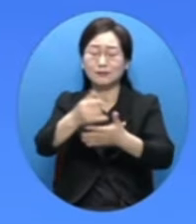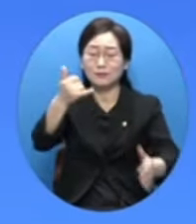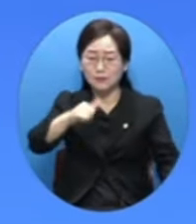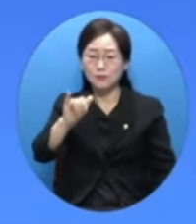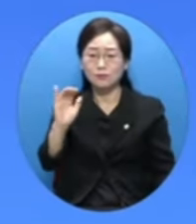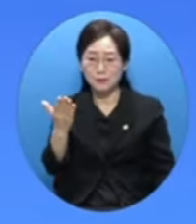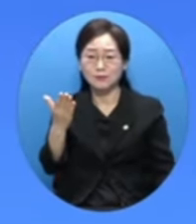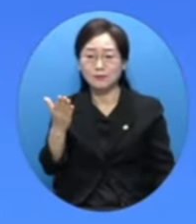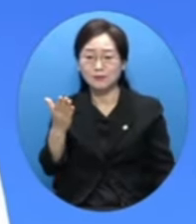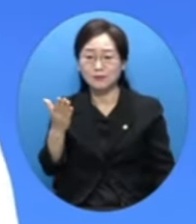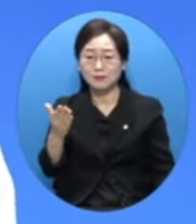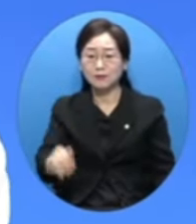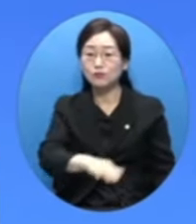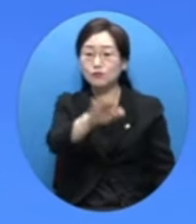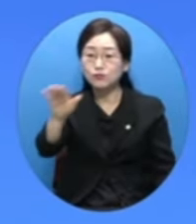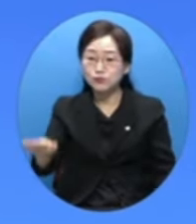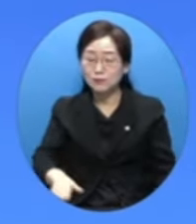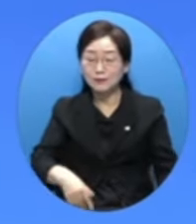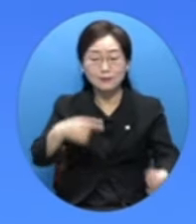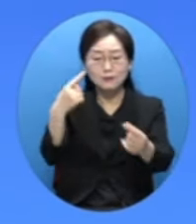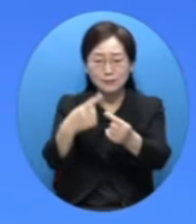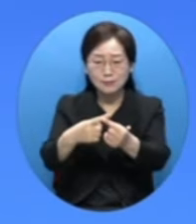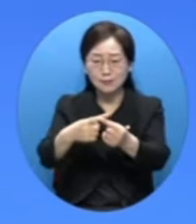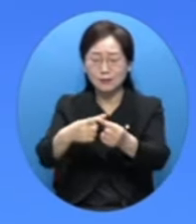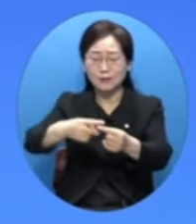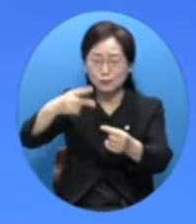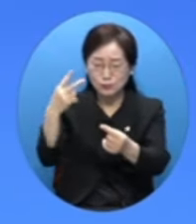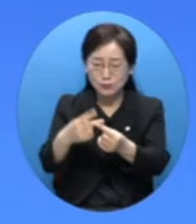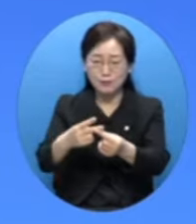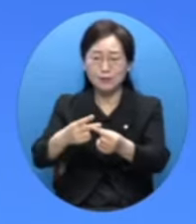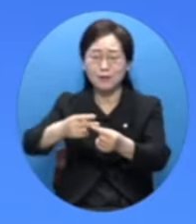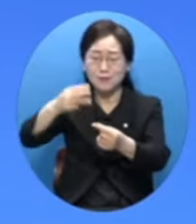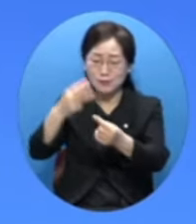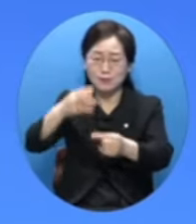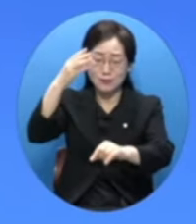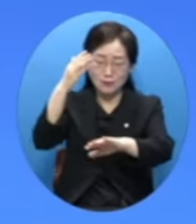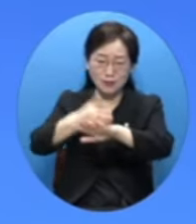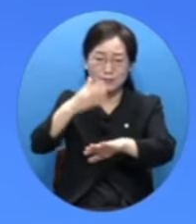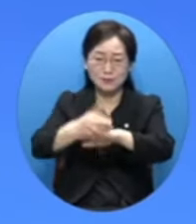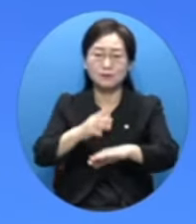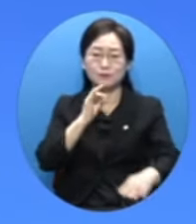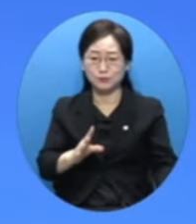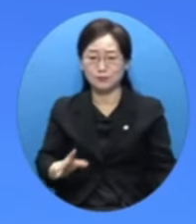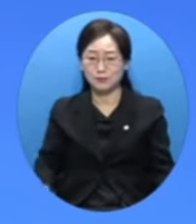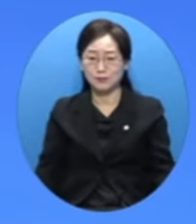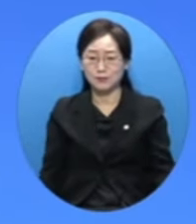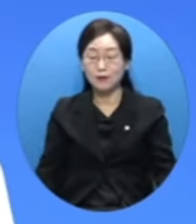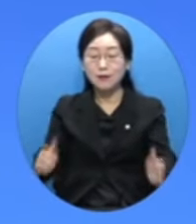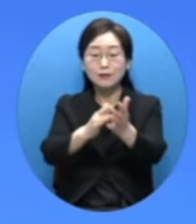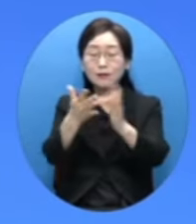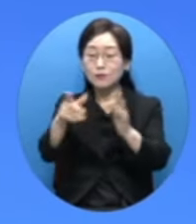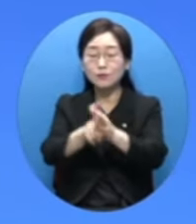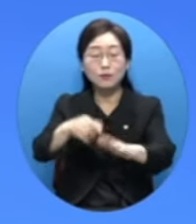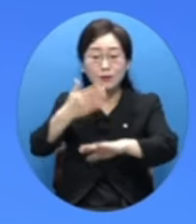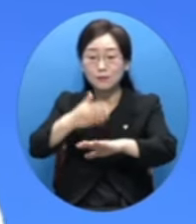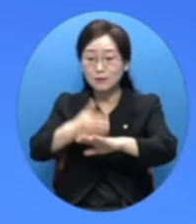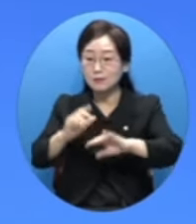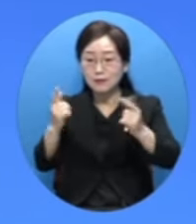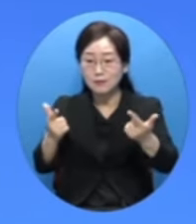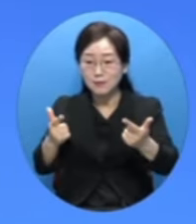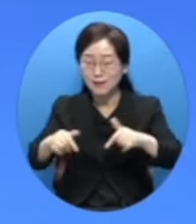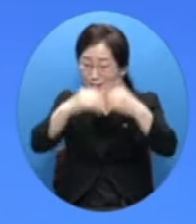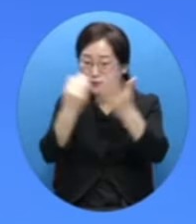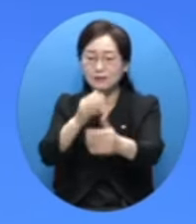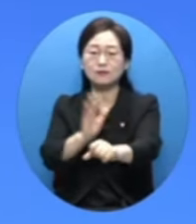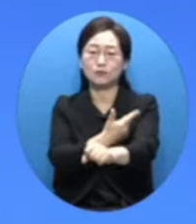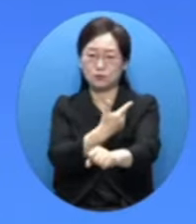때문에 우리는 첫째도 감사하여 둘째도 감사하여 마지막도 감사인 것입니다. 예수 믿고 감사하지 않은 사람들은 다